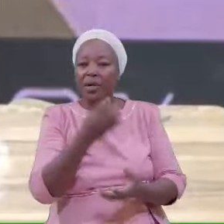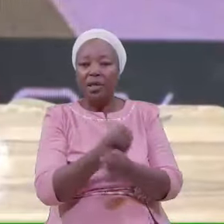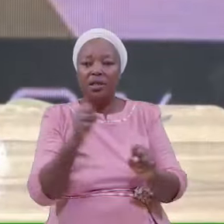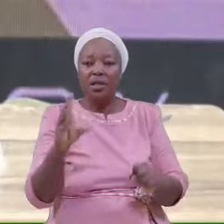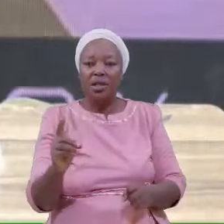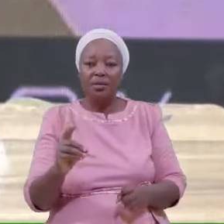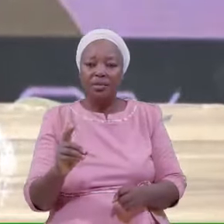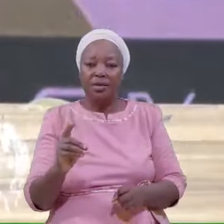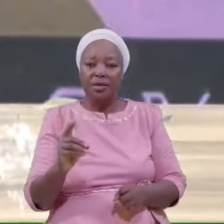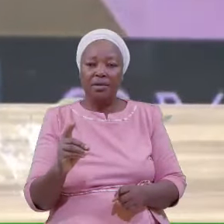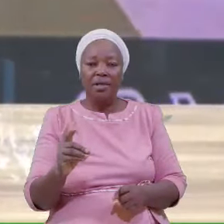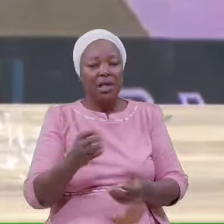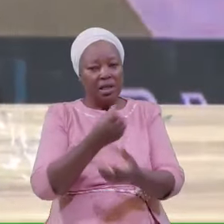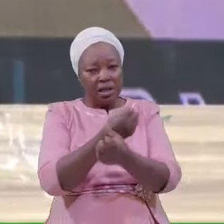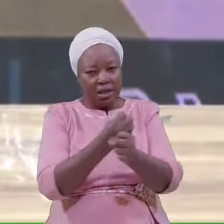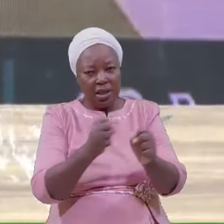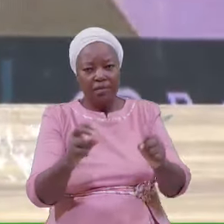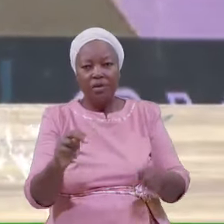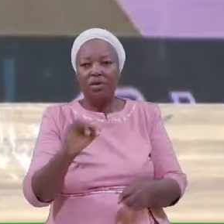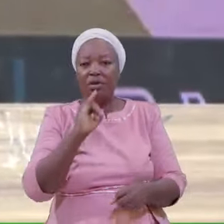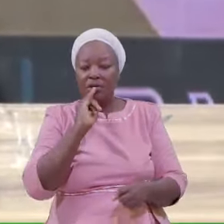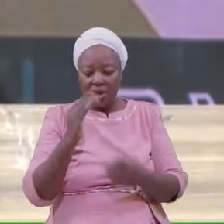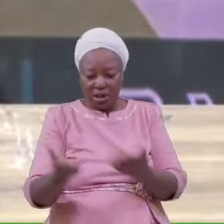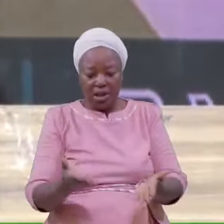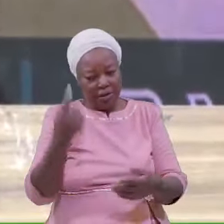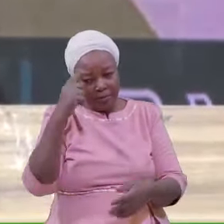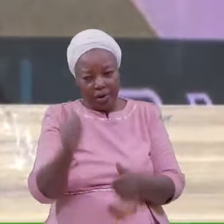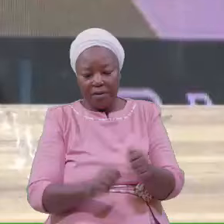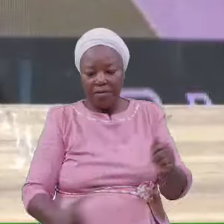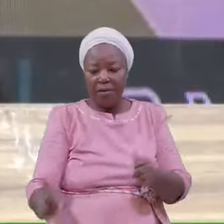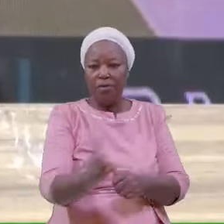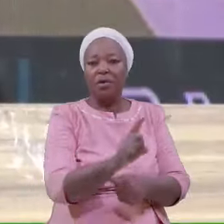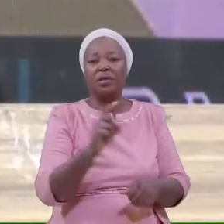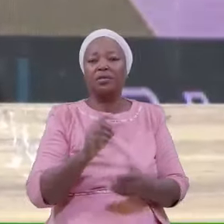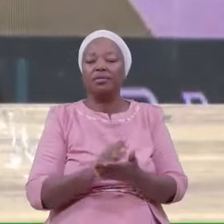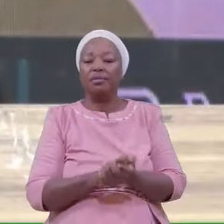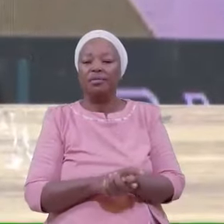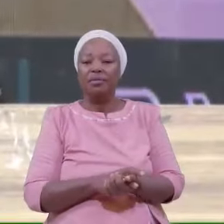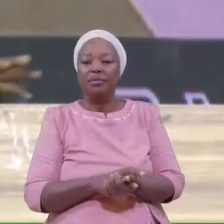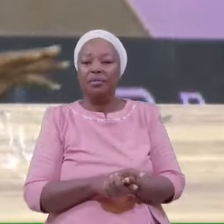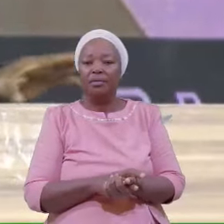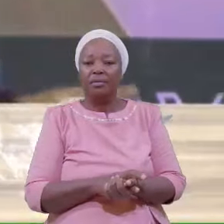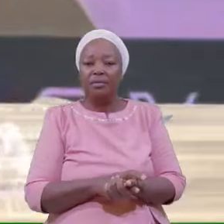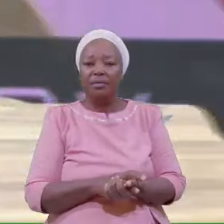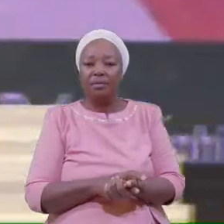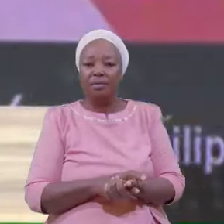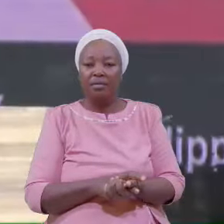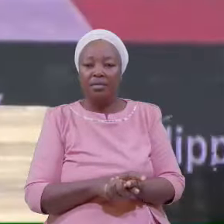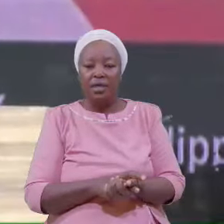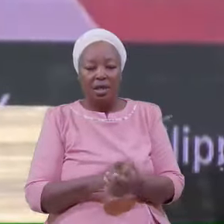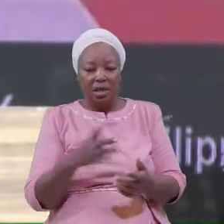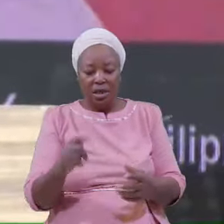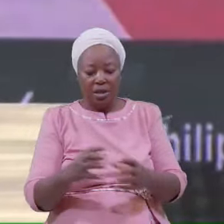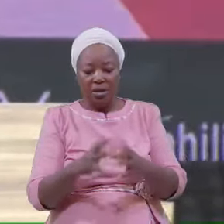maliligtas ka. Salvation available for everyone. Ang kaligtasan ay para sa lahat. Promise